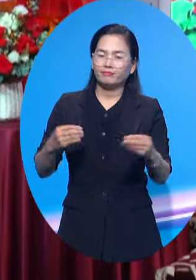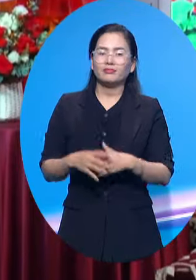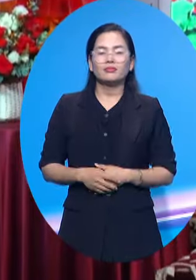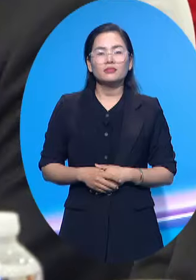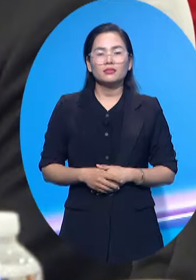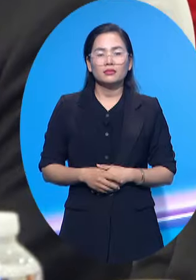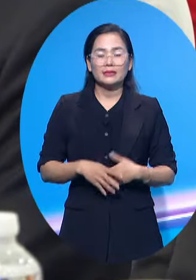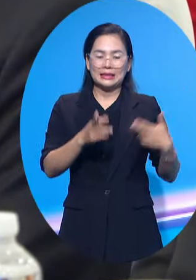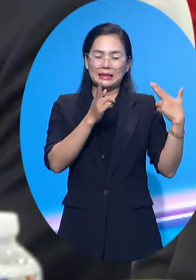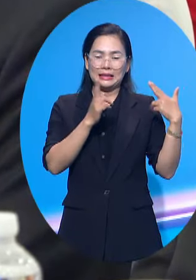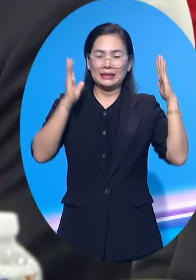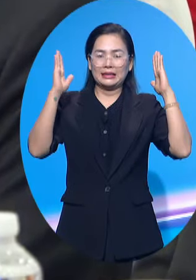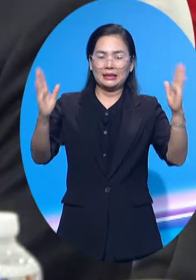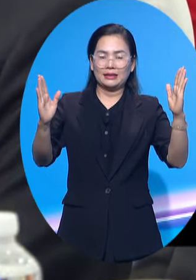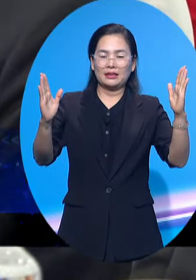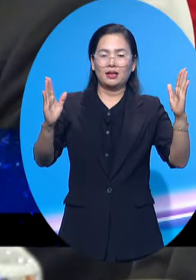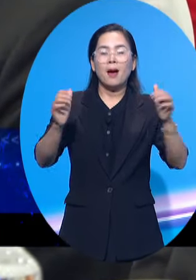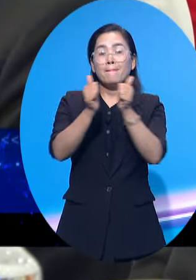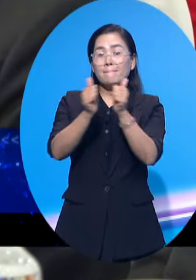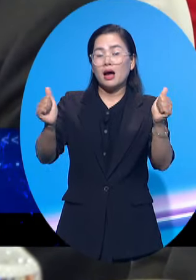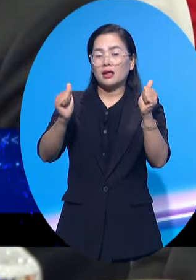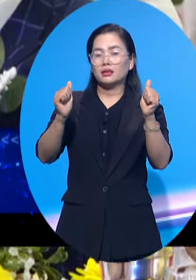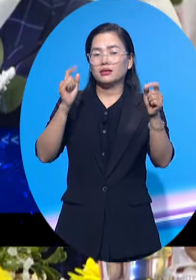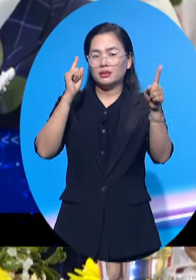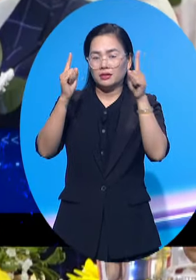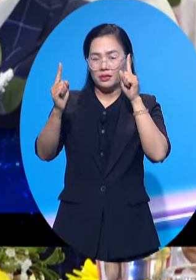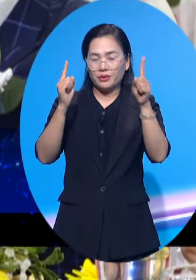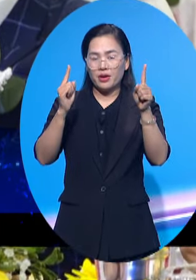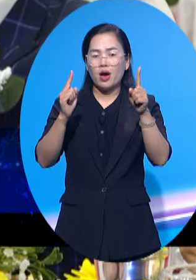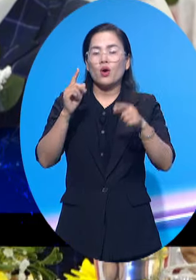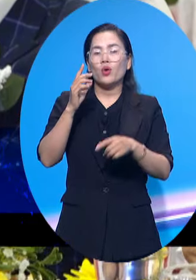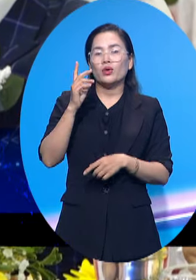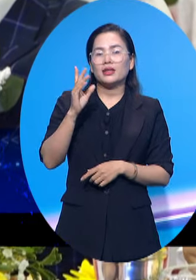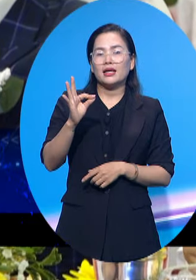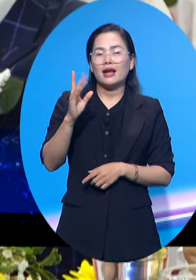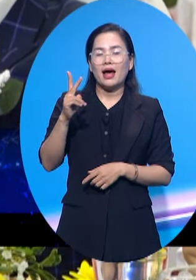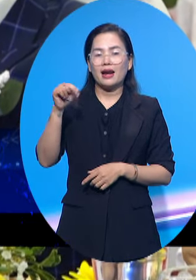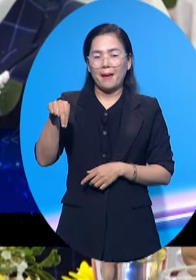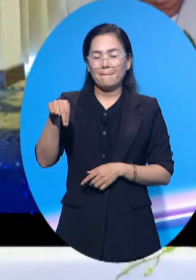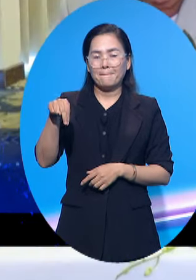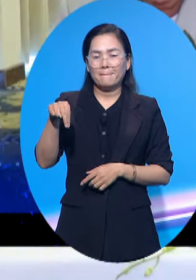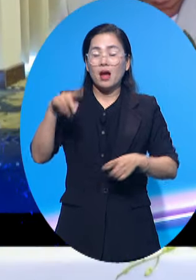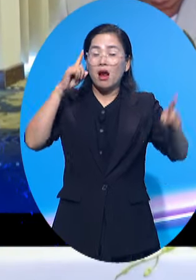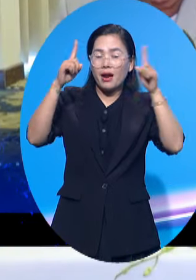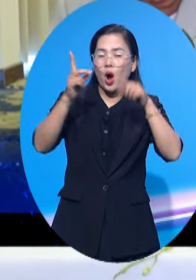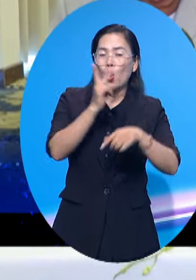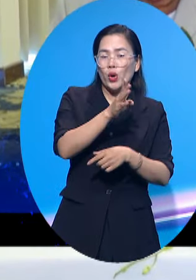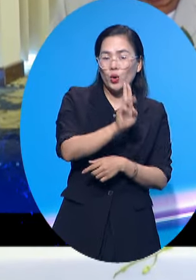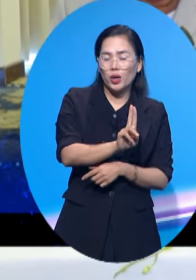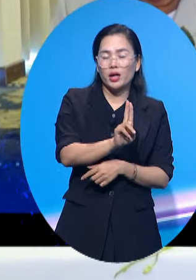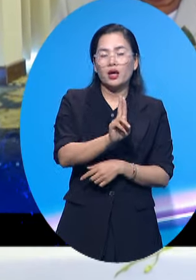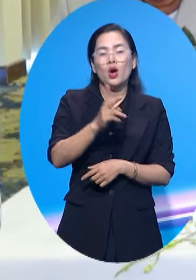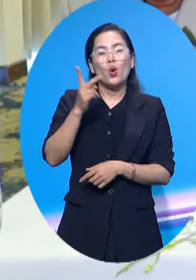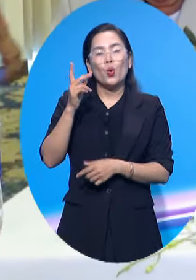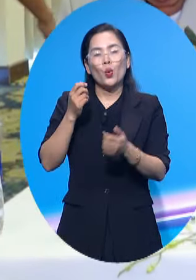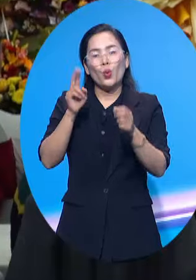Trong nhiệm kỳ vừa qua, được sự quan tâm của Ban chấp hành Hội đồng Hương tỉnh Hà Nam tại thành phố Hồ Chí Minh, sự động viên của lãnh đạo huyện ủy, Ủy ban nhân dân huyện